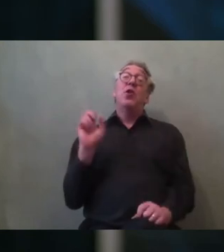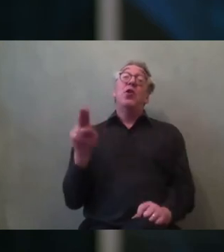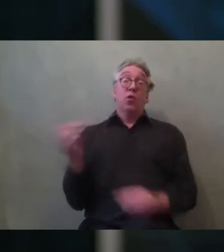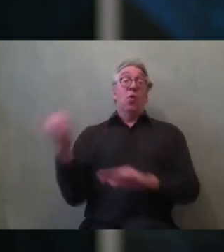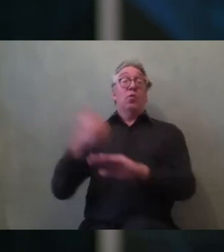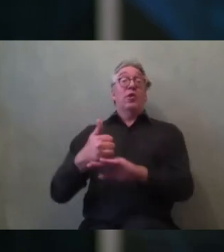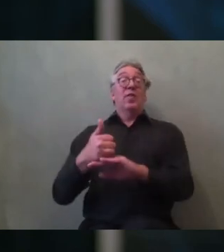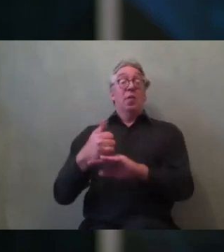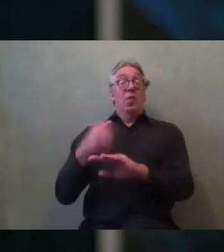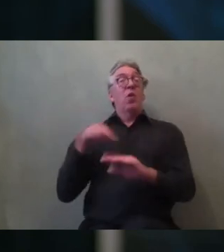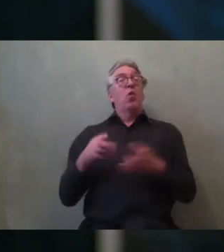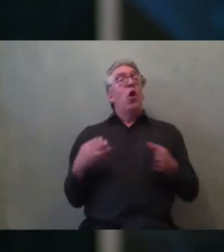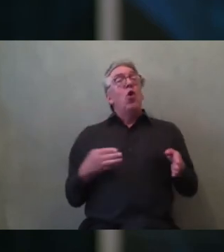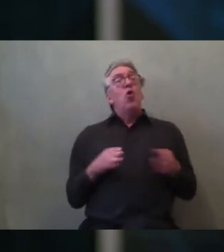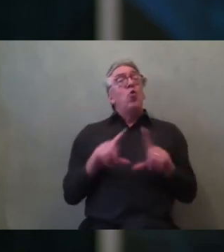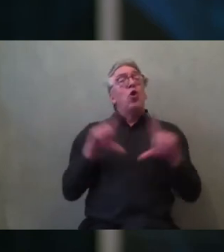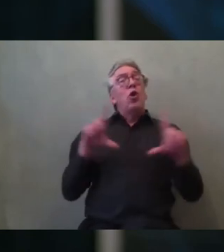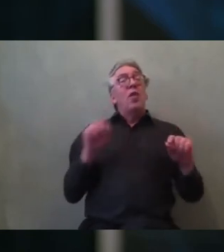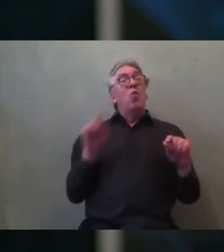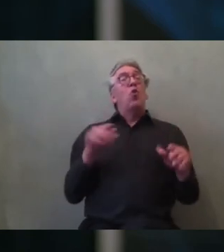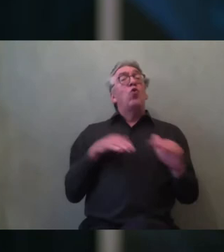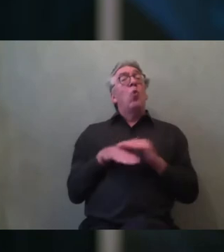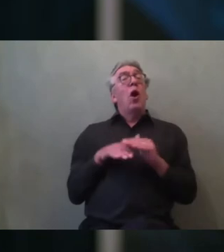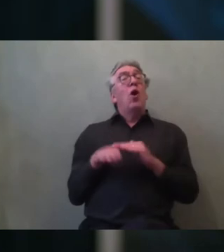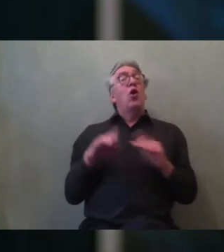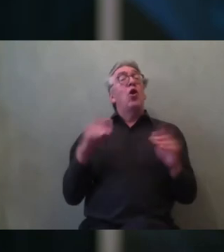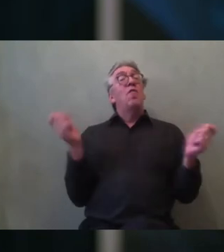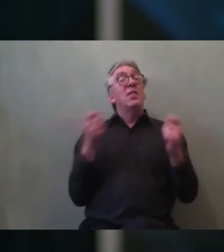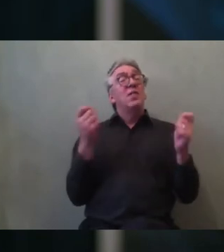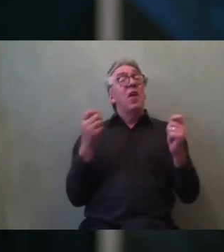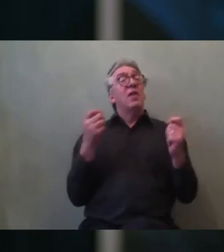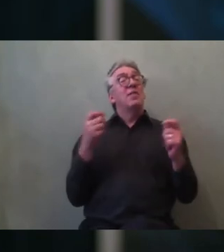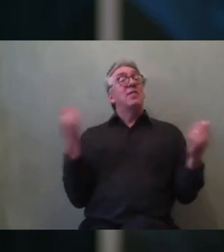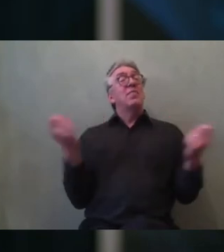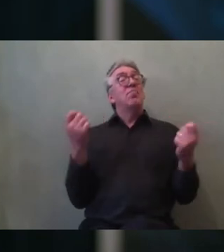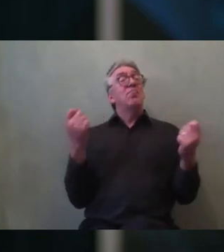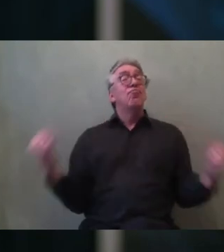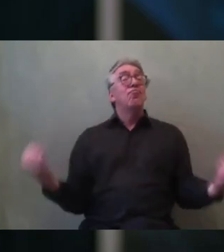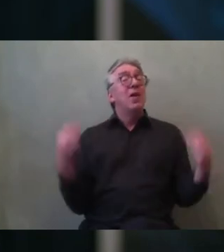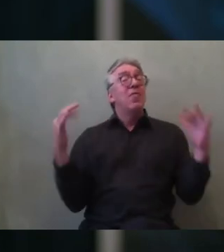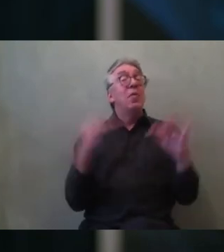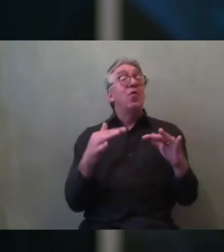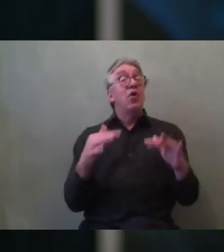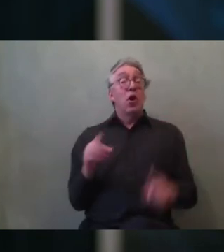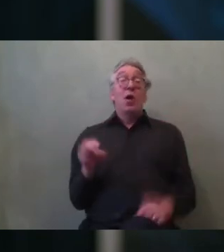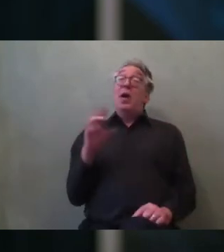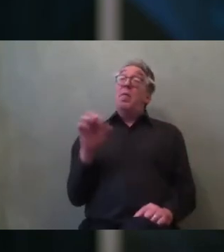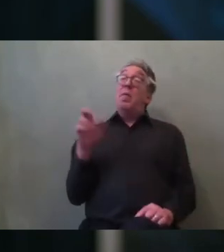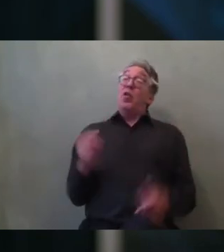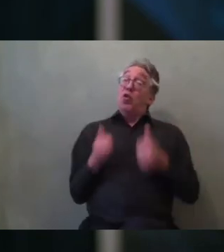routekaart toegankelijke festivals en evenementen. En over die routekaart gaat zij nu wat meer vertellen. Marianne, fijn dat je er bent.